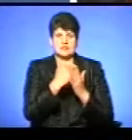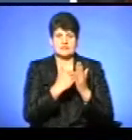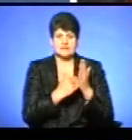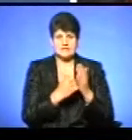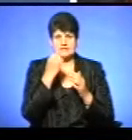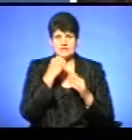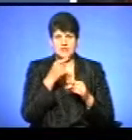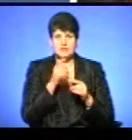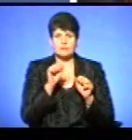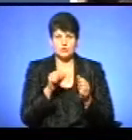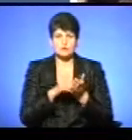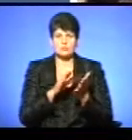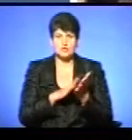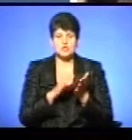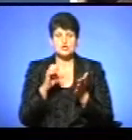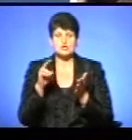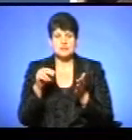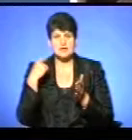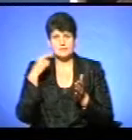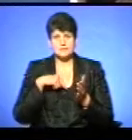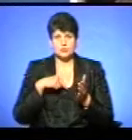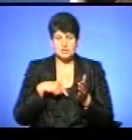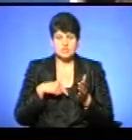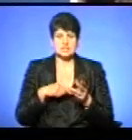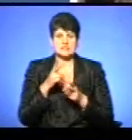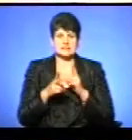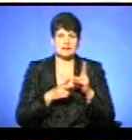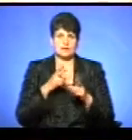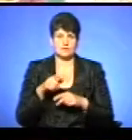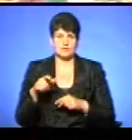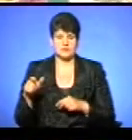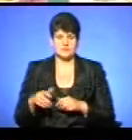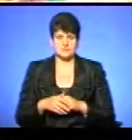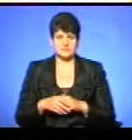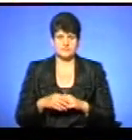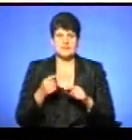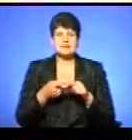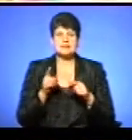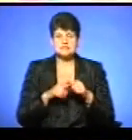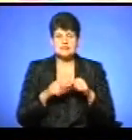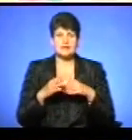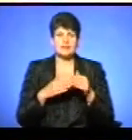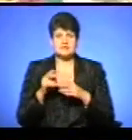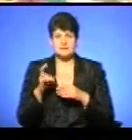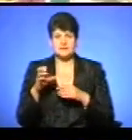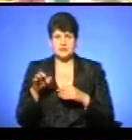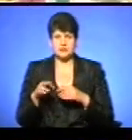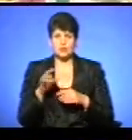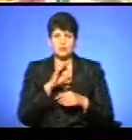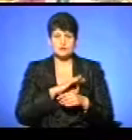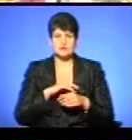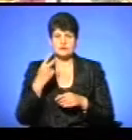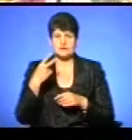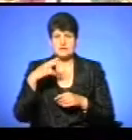якій можна обліковувати соціальні і психологічні скарги пацієнтів. Це класифікація, якою користується 20